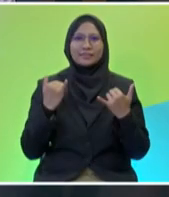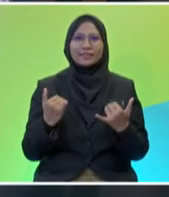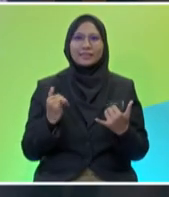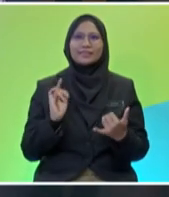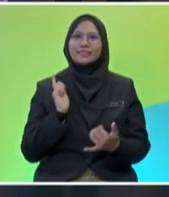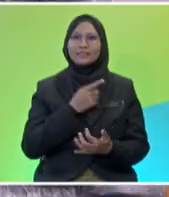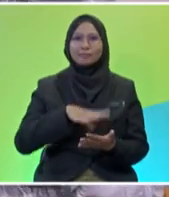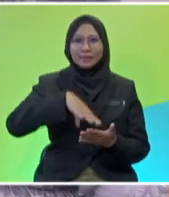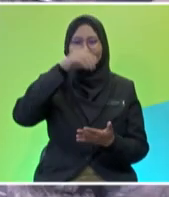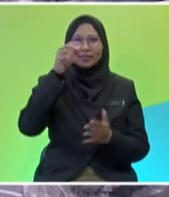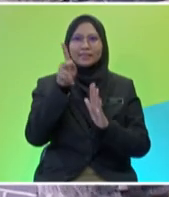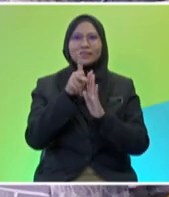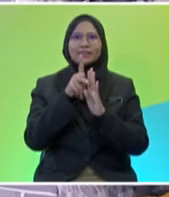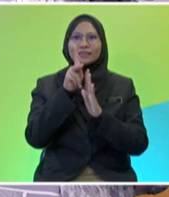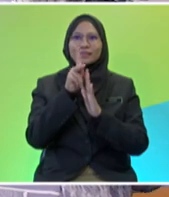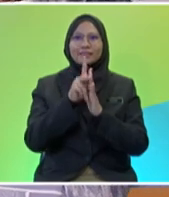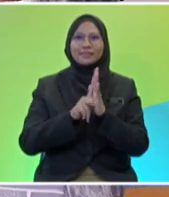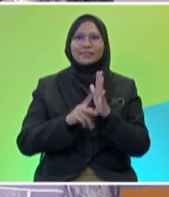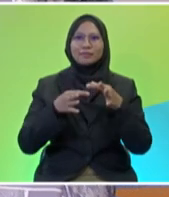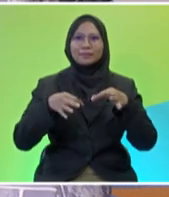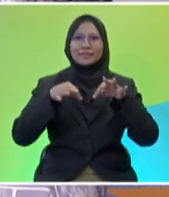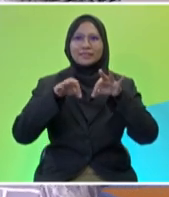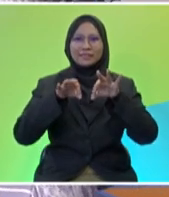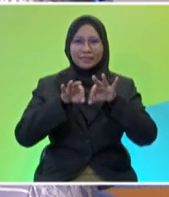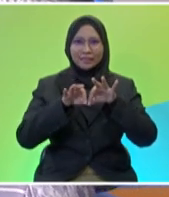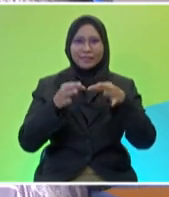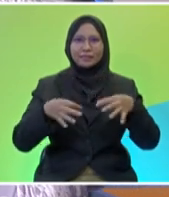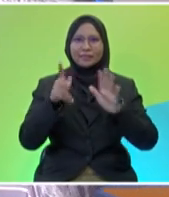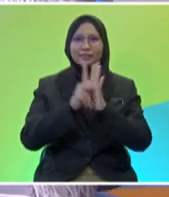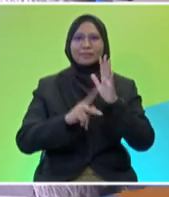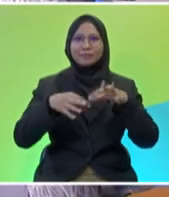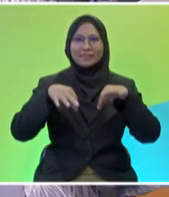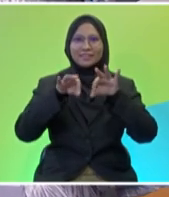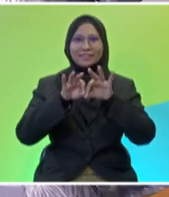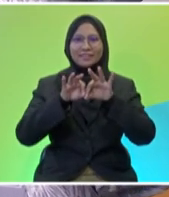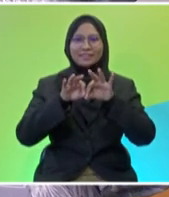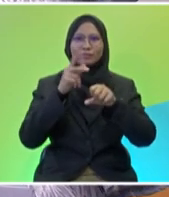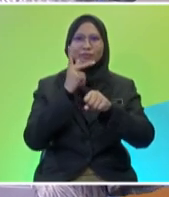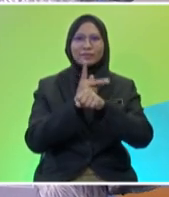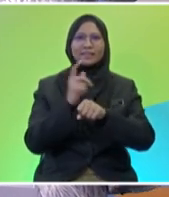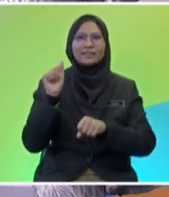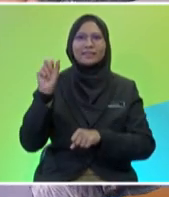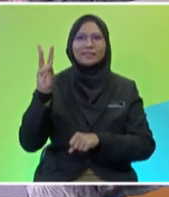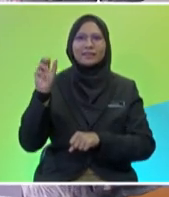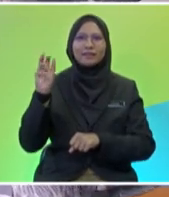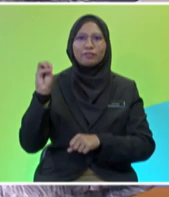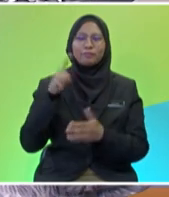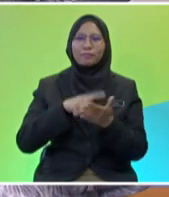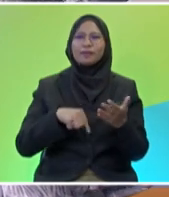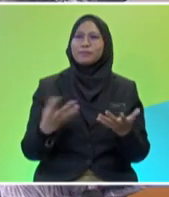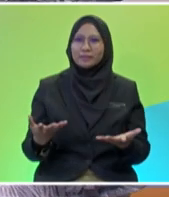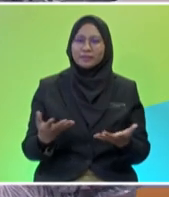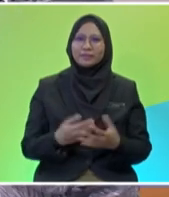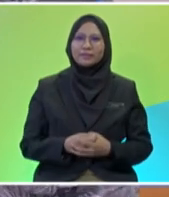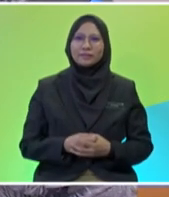kepentingan agensi penghematan awam kepada masyarakat jadi tidak termasuk ya Ini bukan kepentingan yang kita beli